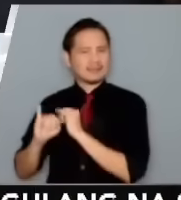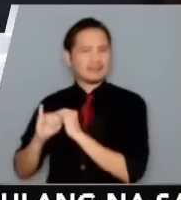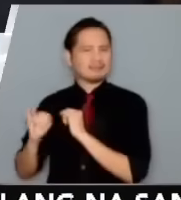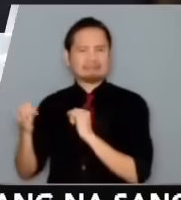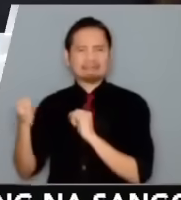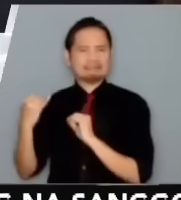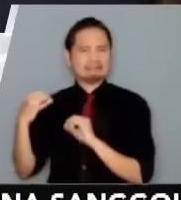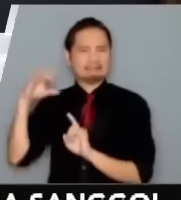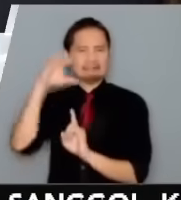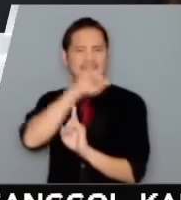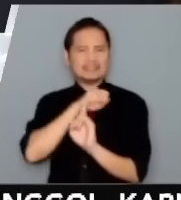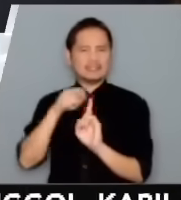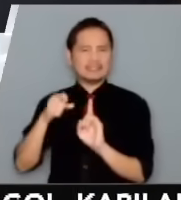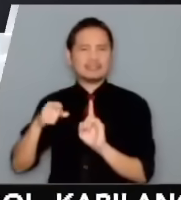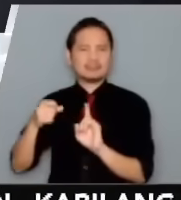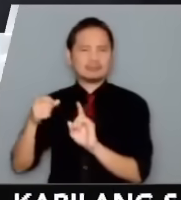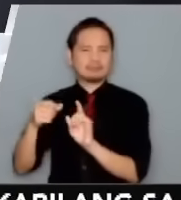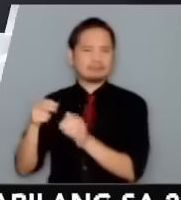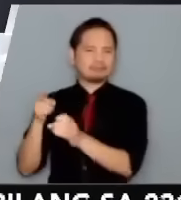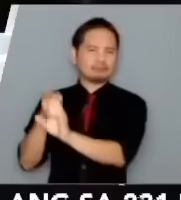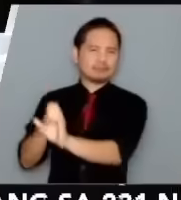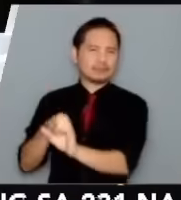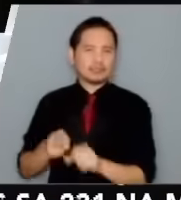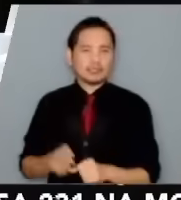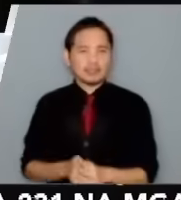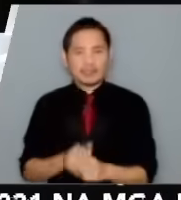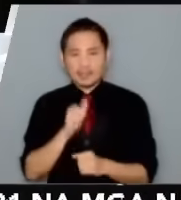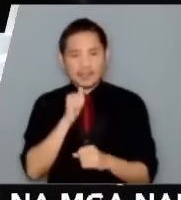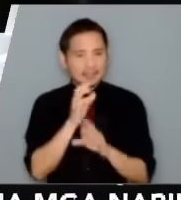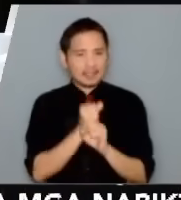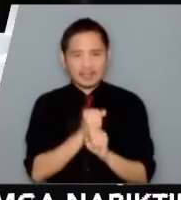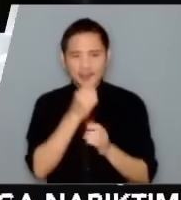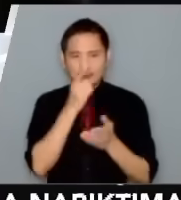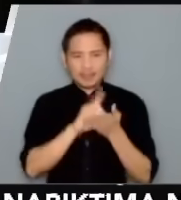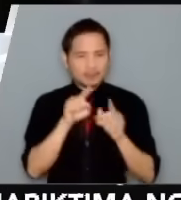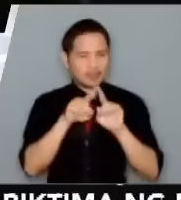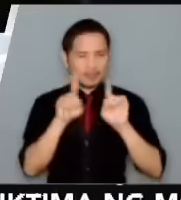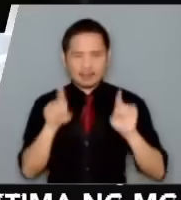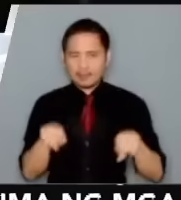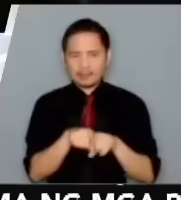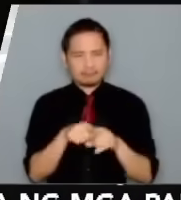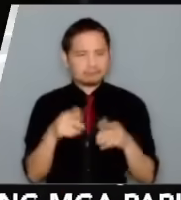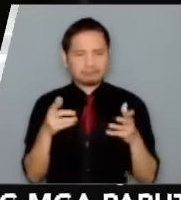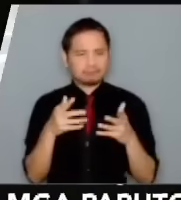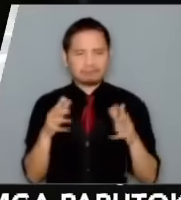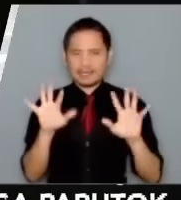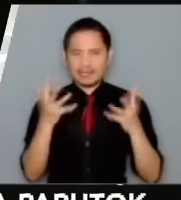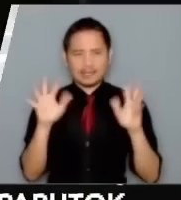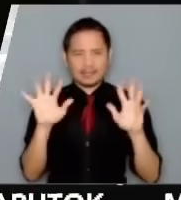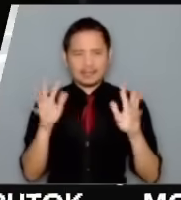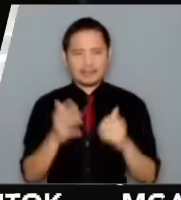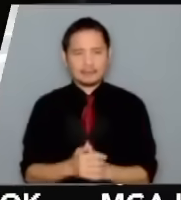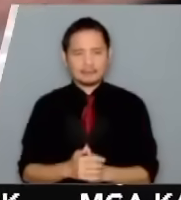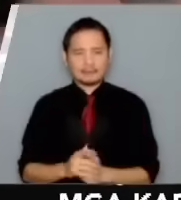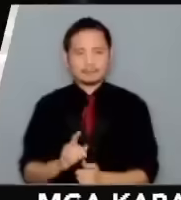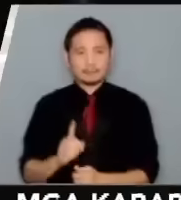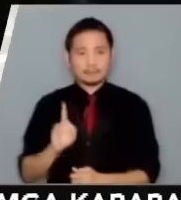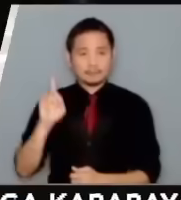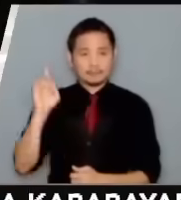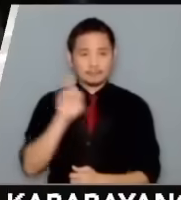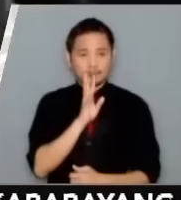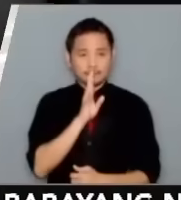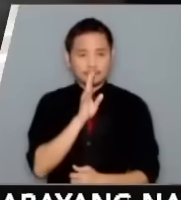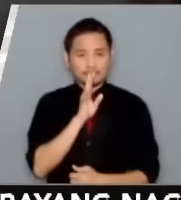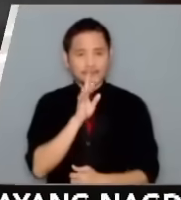Joel. Hindi niya raw agad nakuha ang kanyang papeles. Boundary hulog po ako. Hindi ko makuha yung aking papeles sa